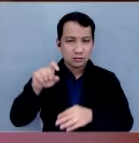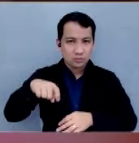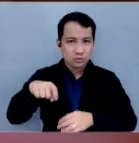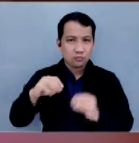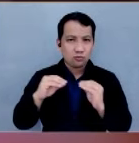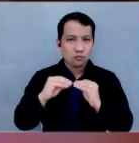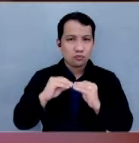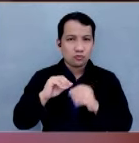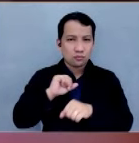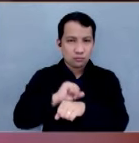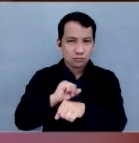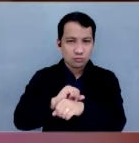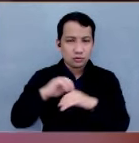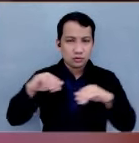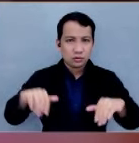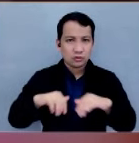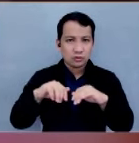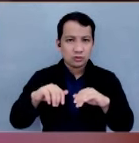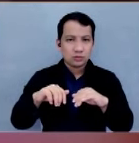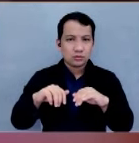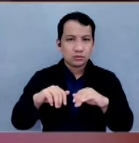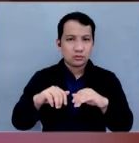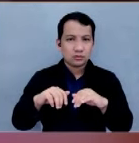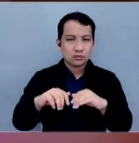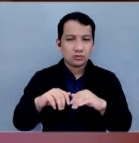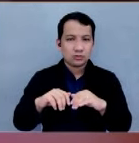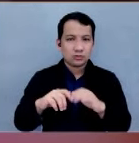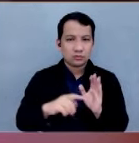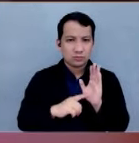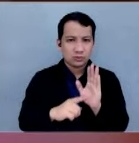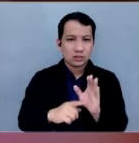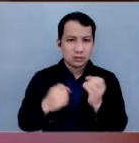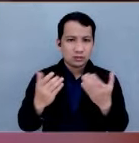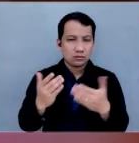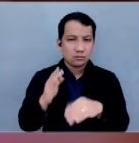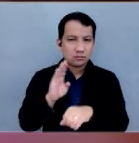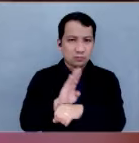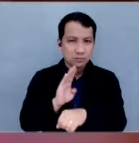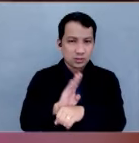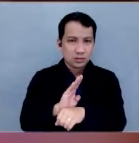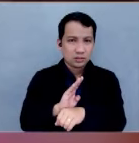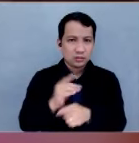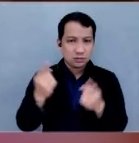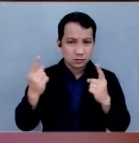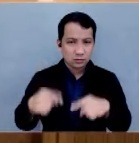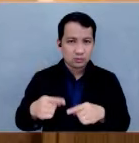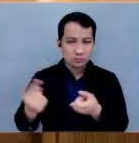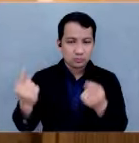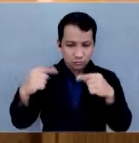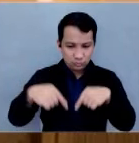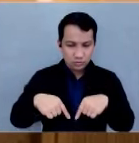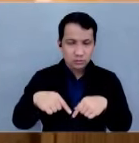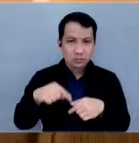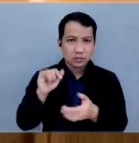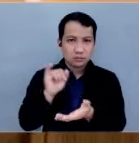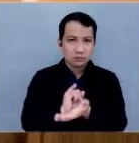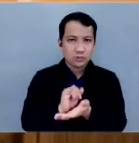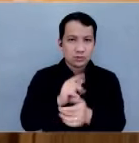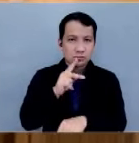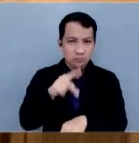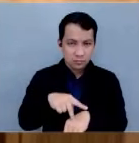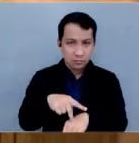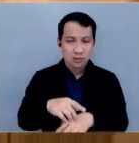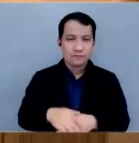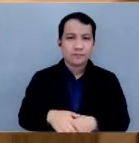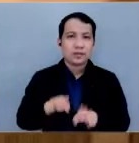trabaho posb lang ito kung maraming negosyong papasok sa ating bansa Kailangan din nating buksan